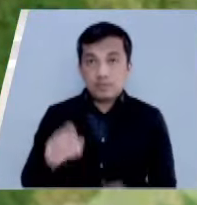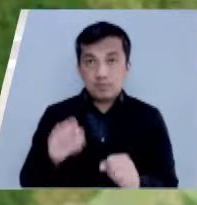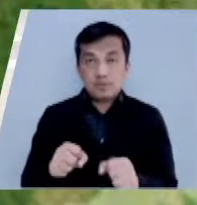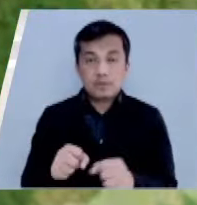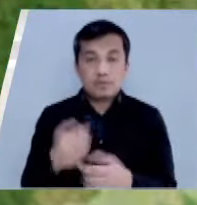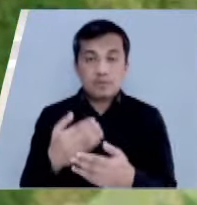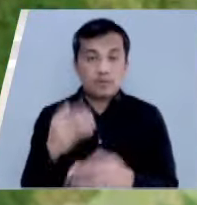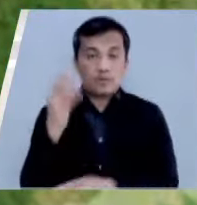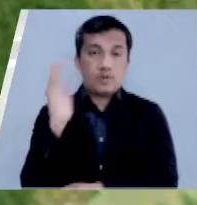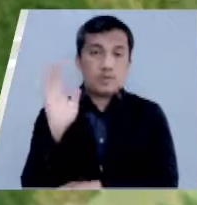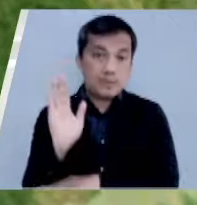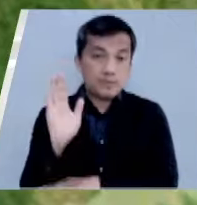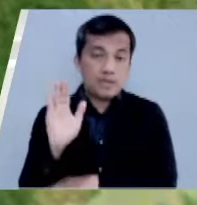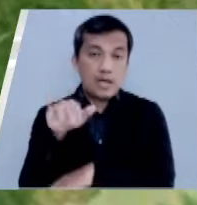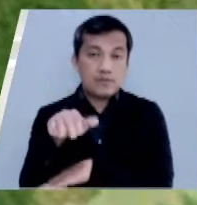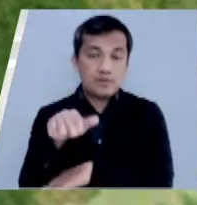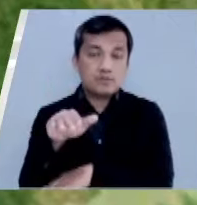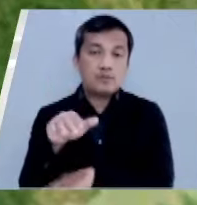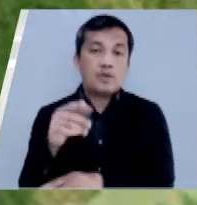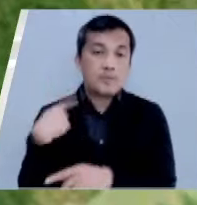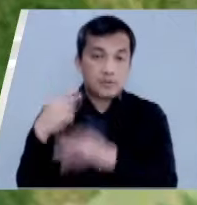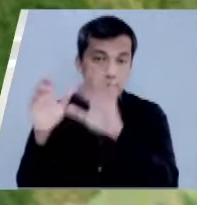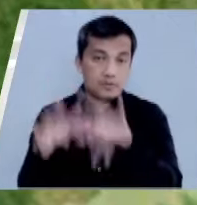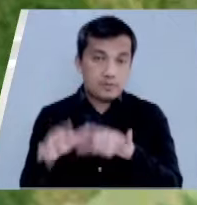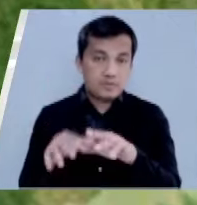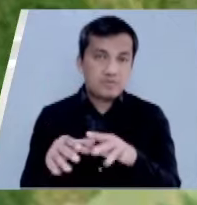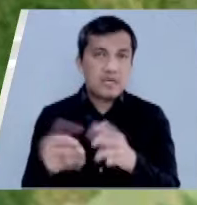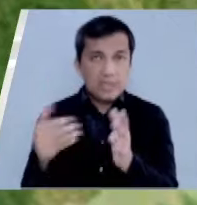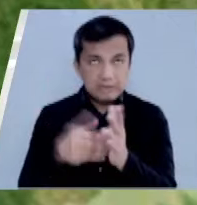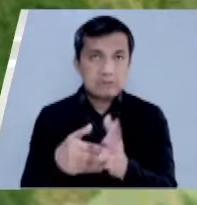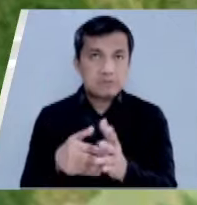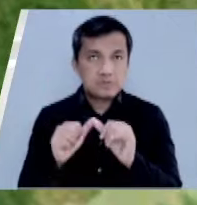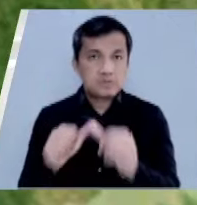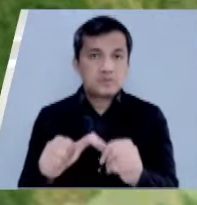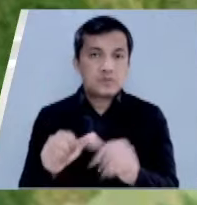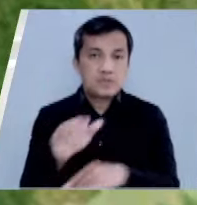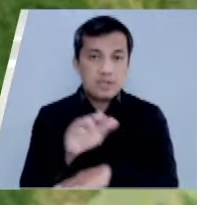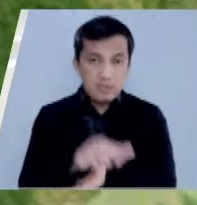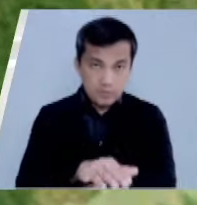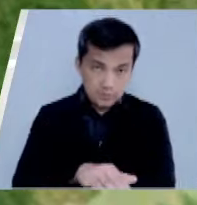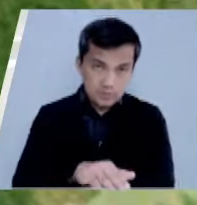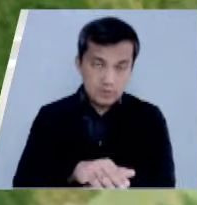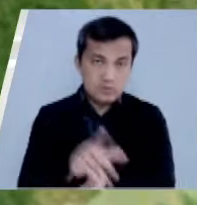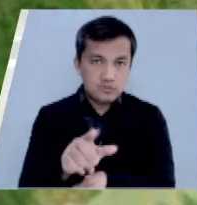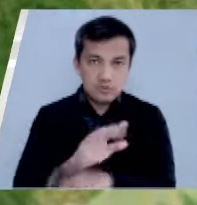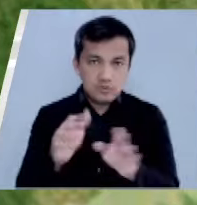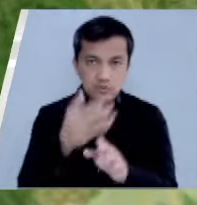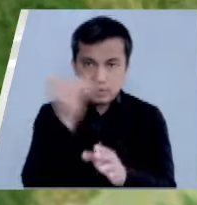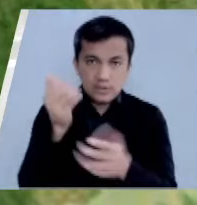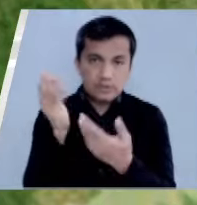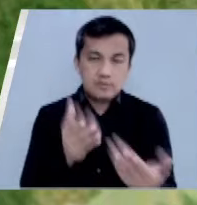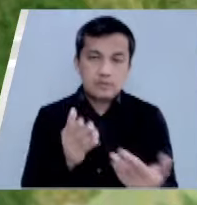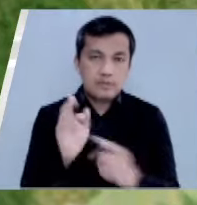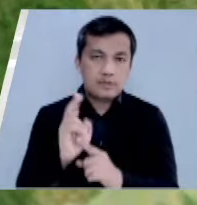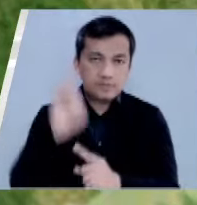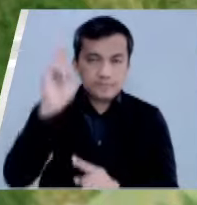mga pag-ulan na. Posibleng maulit o magpatuloy yan sa hapon, kaya huwag kalimutang magdala ng payo.